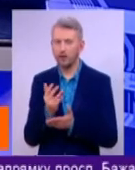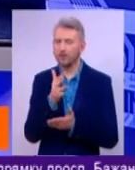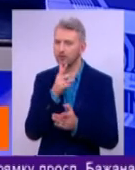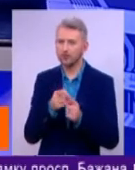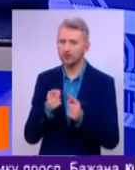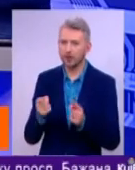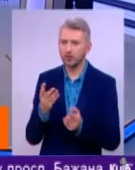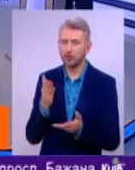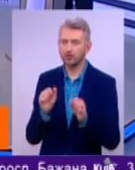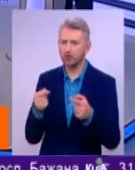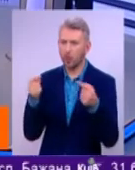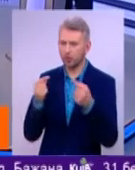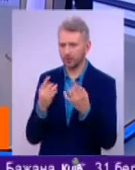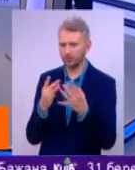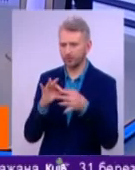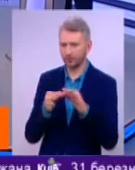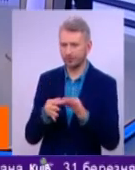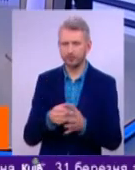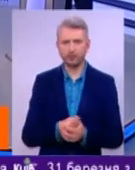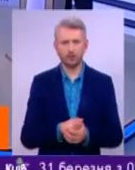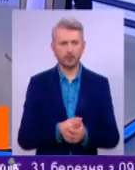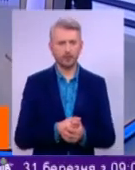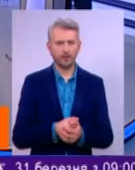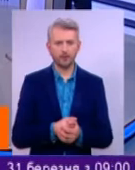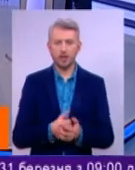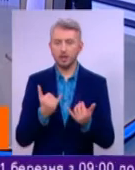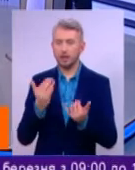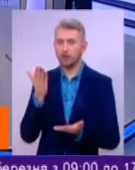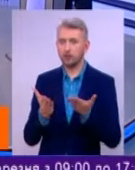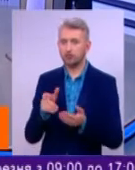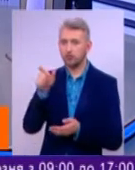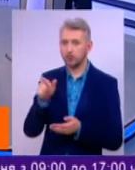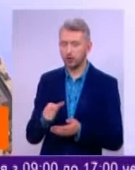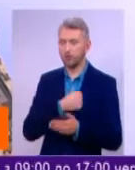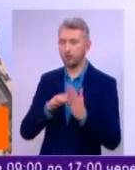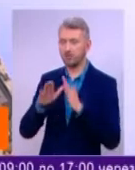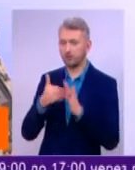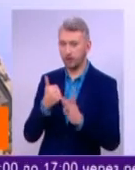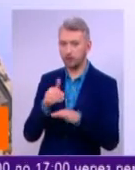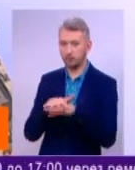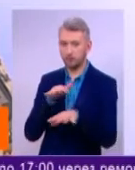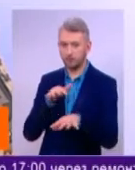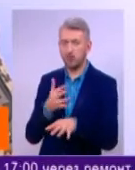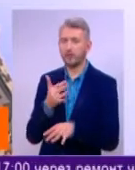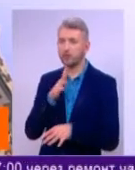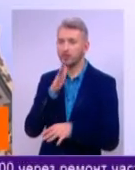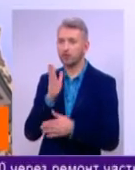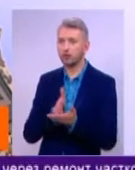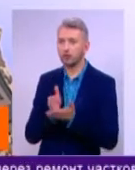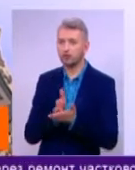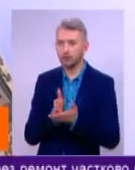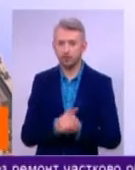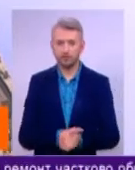якщо можна конкретніше часові ось ці рамки? Тобто зараз, якщо людину призвали до Збройних сил, вона скільки часу буде служити?